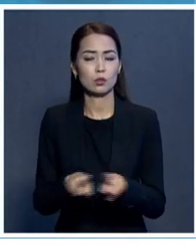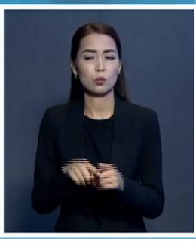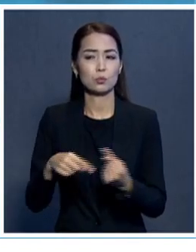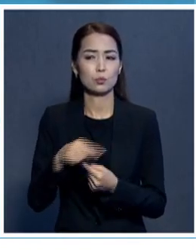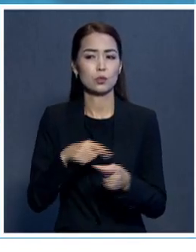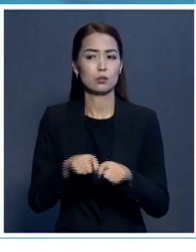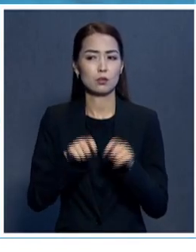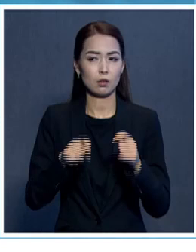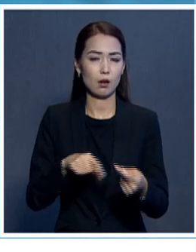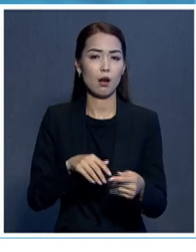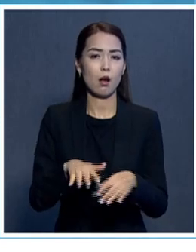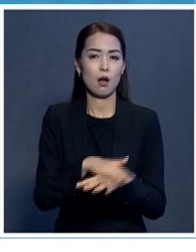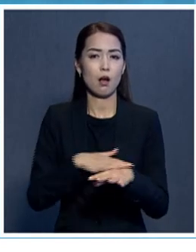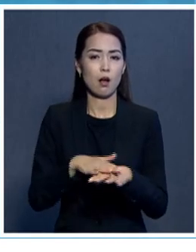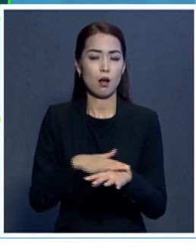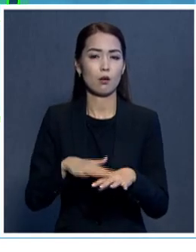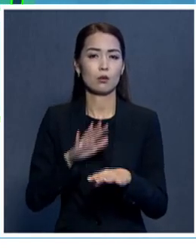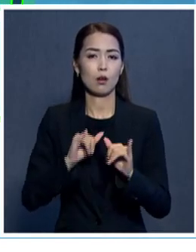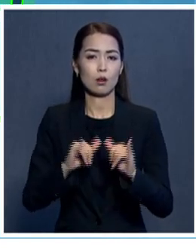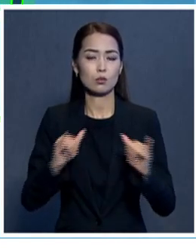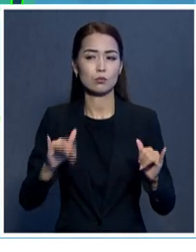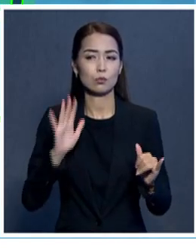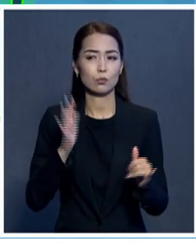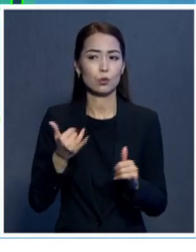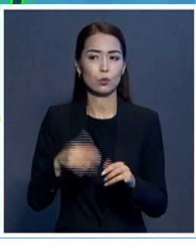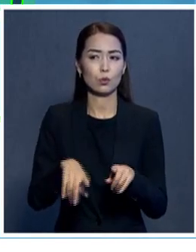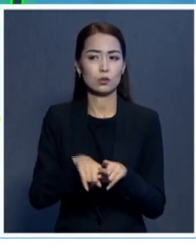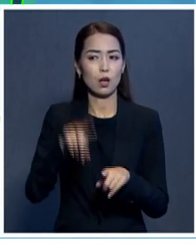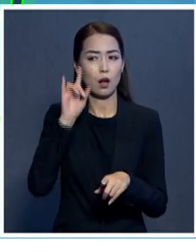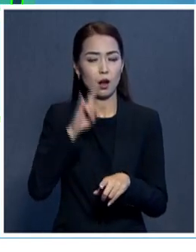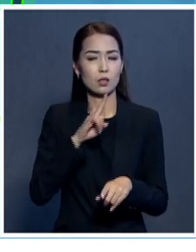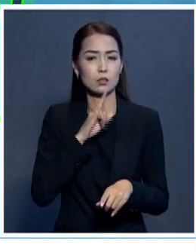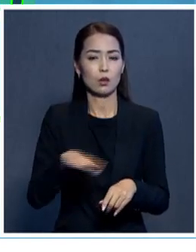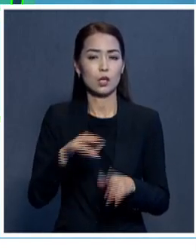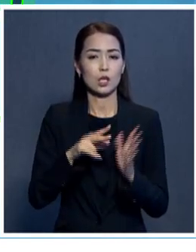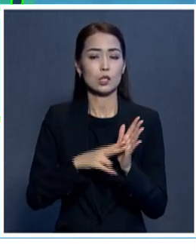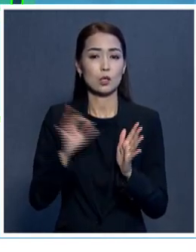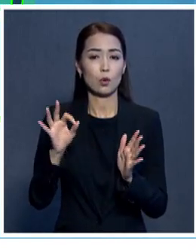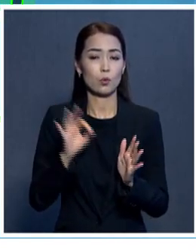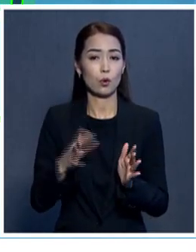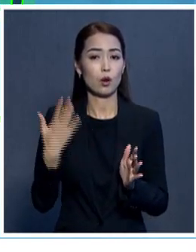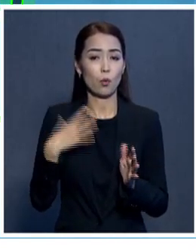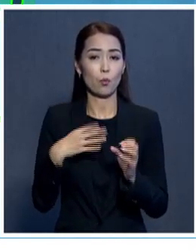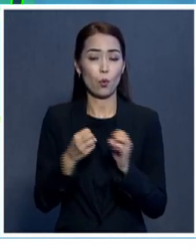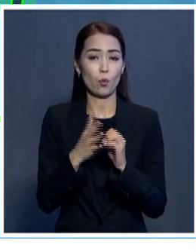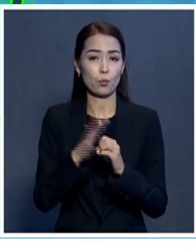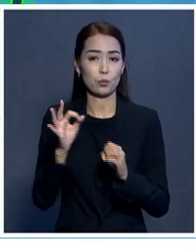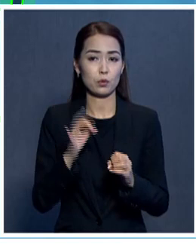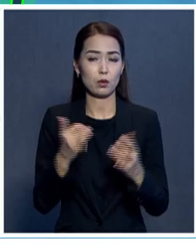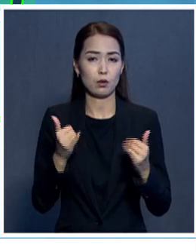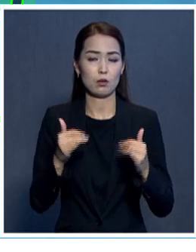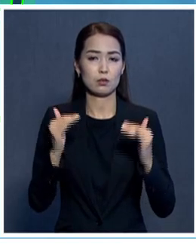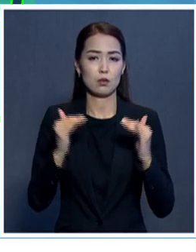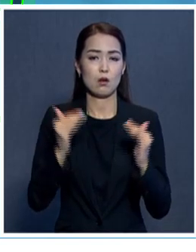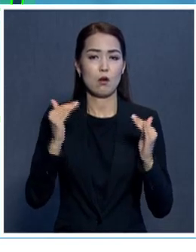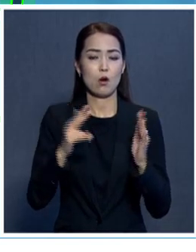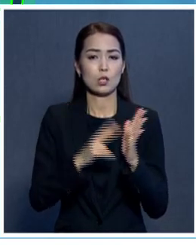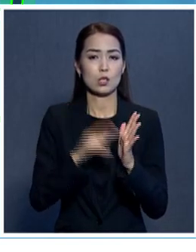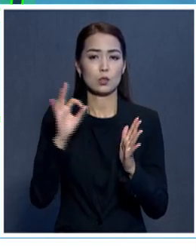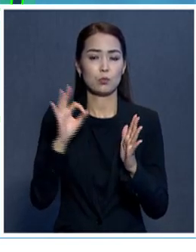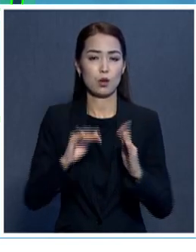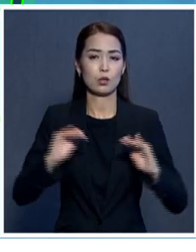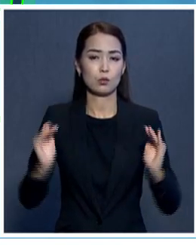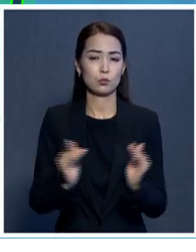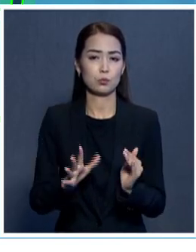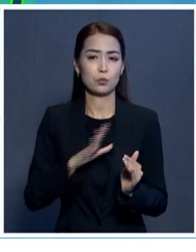дамытады. Осыған дейінгі несиелердің пайыздық мөлшерлемесі 15 болса, қазір 8%. Инвестиция беру мерзімі бұрын 5-8 жыл аралығында